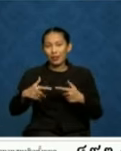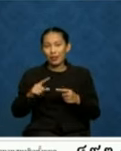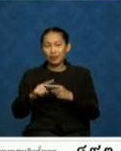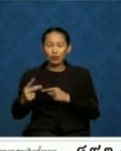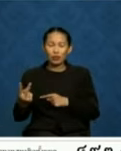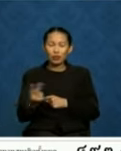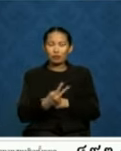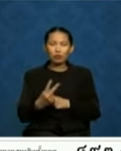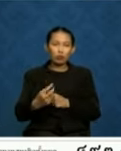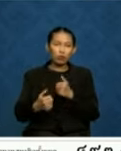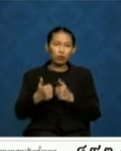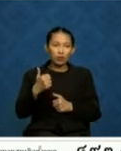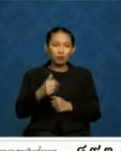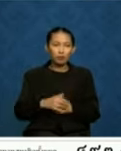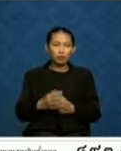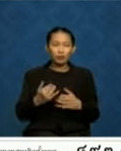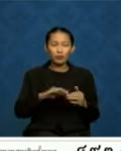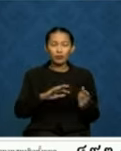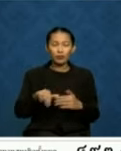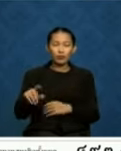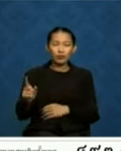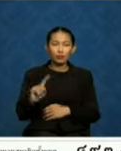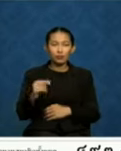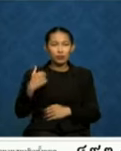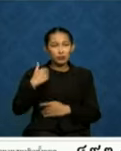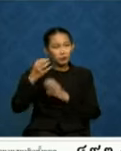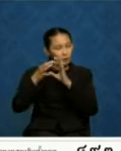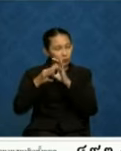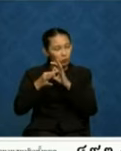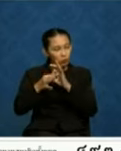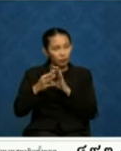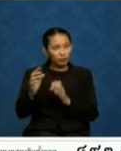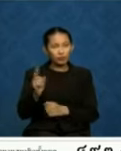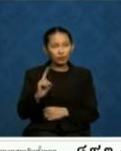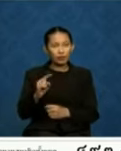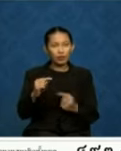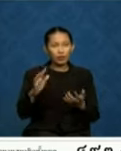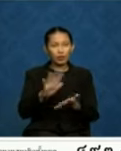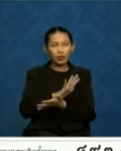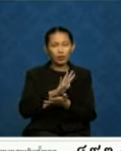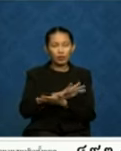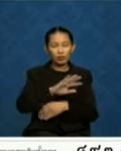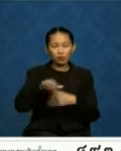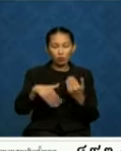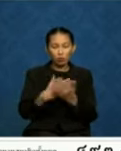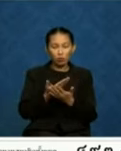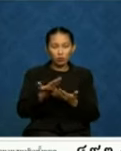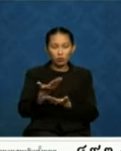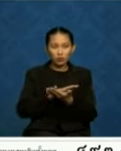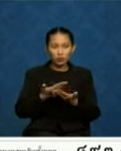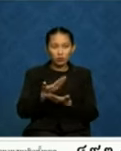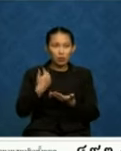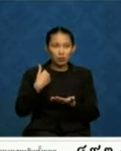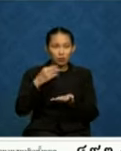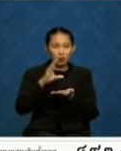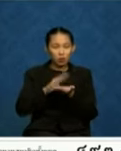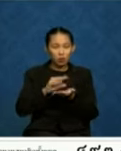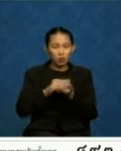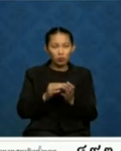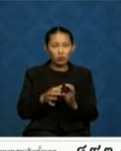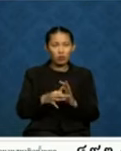งรัฐได้นะครับในส่วนที่มีความกังวลว่าเอกสารที่พวกเราพิจารณามีข้อมูลเรื่